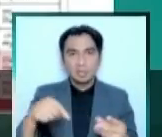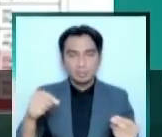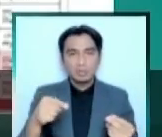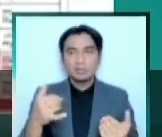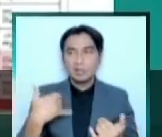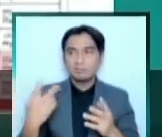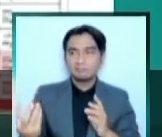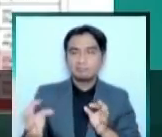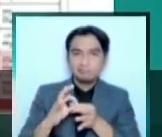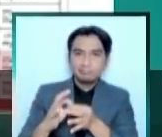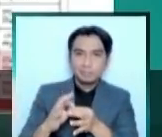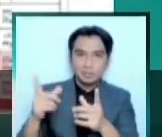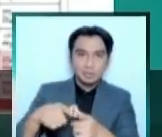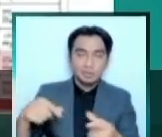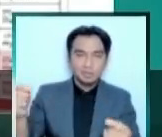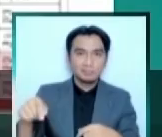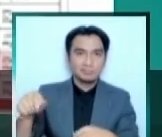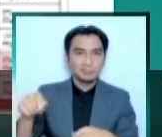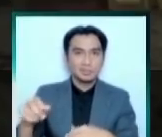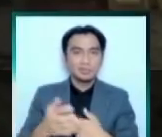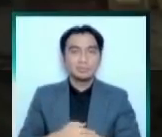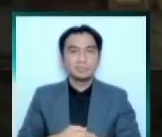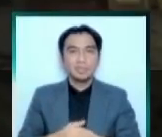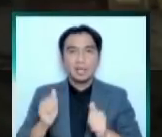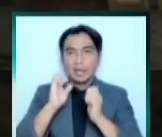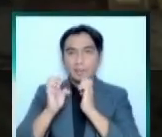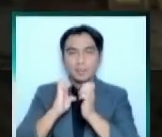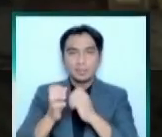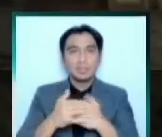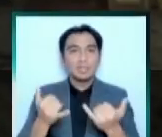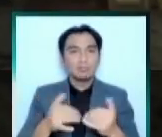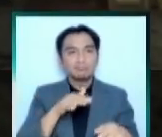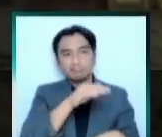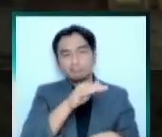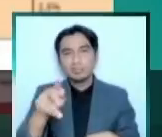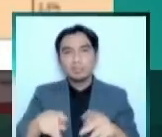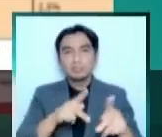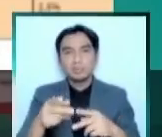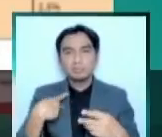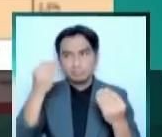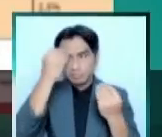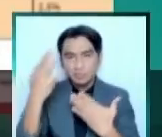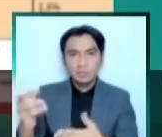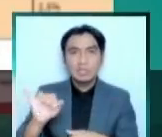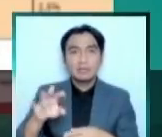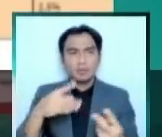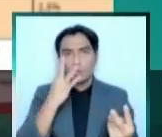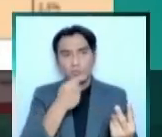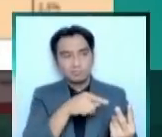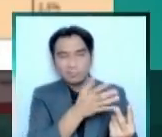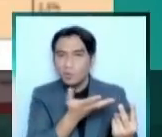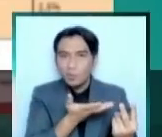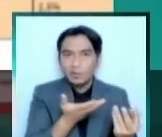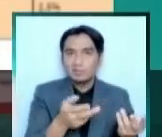sa Embahada ng Pilipinas doon. Nanawagan din ang senador sa publiko na ipagbigay alam sa komite kung may impormasyon sa kinaroroonan ng